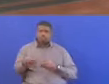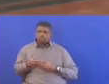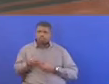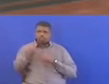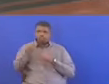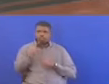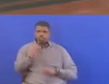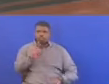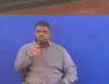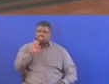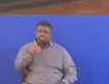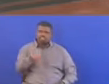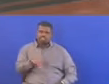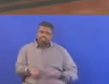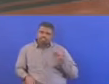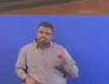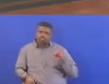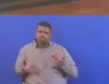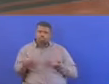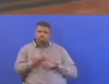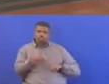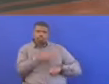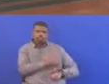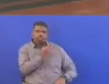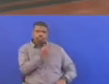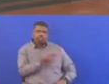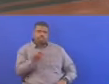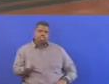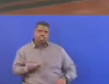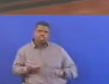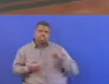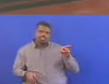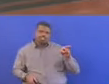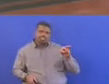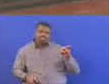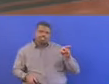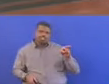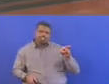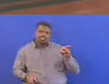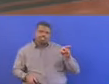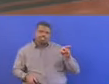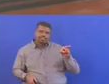na timu ya USM Algiers kupata magoli mawili ya ugenini, kitendo kicho